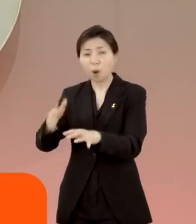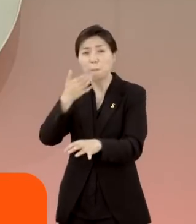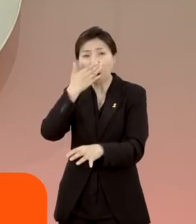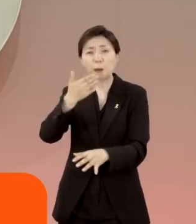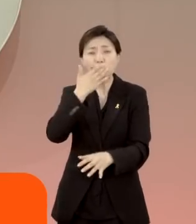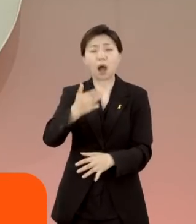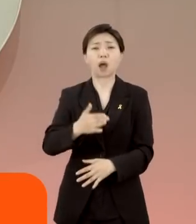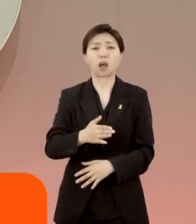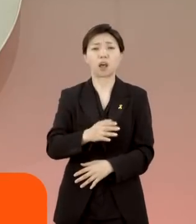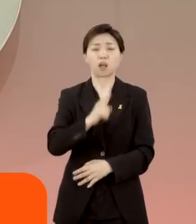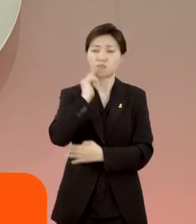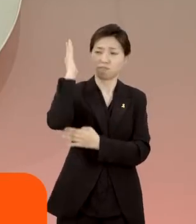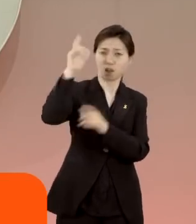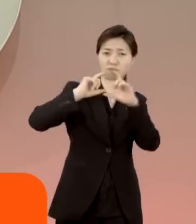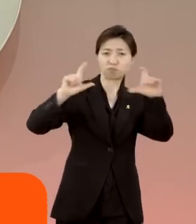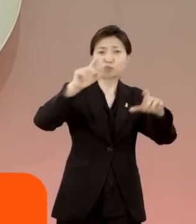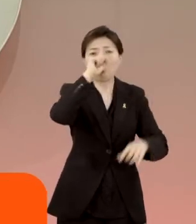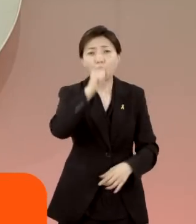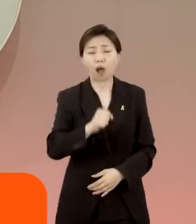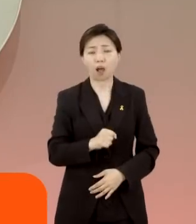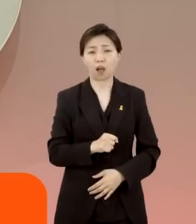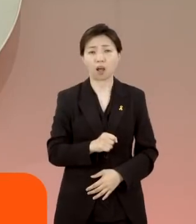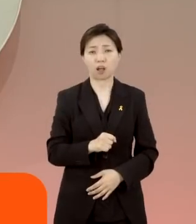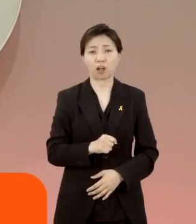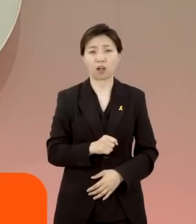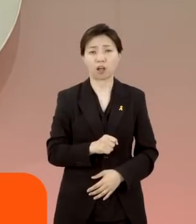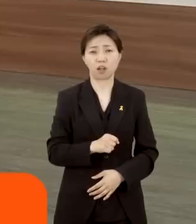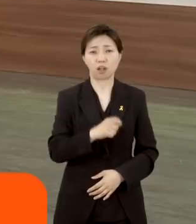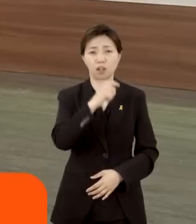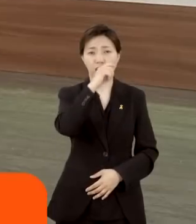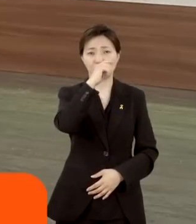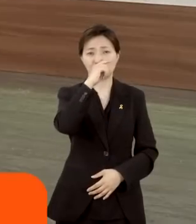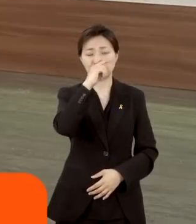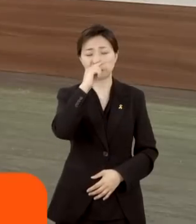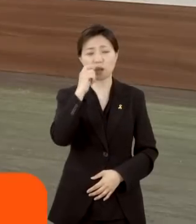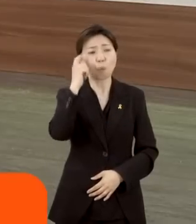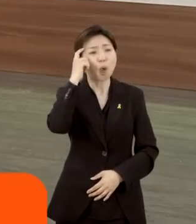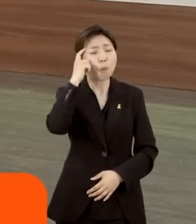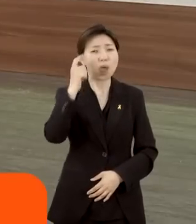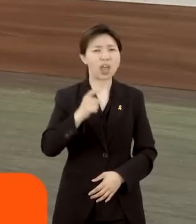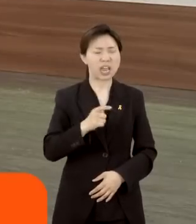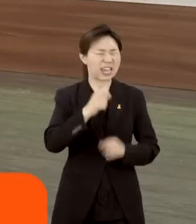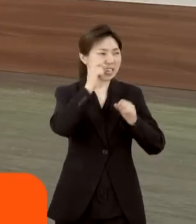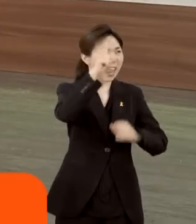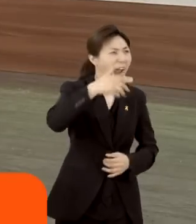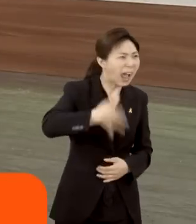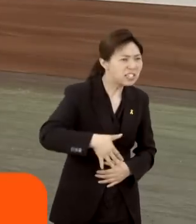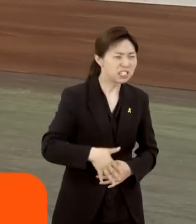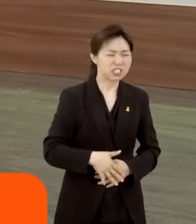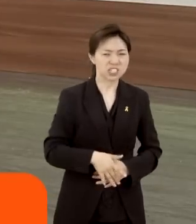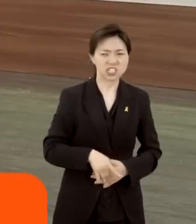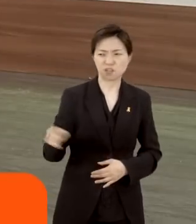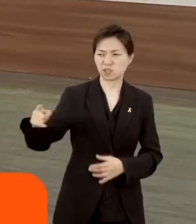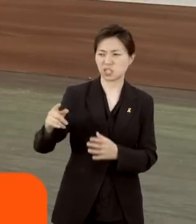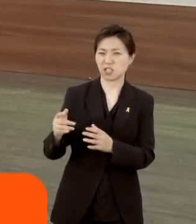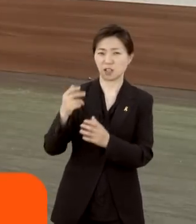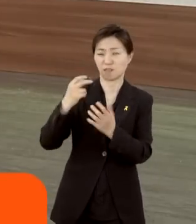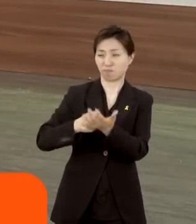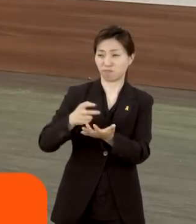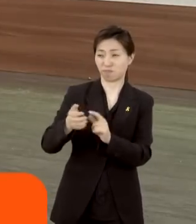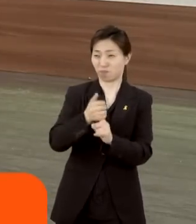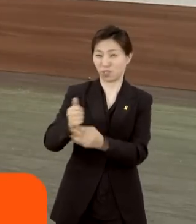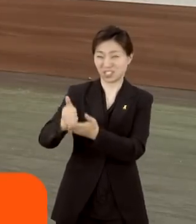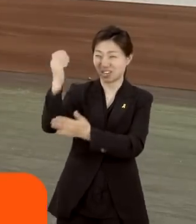삼겠습니다라고 하면 서로 속 편한데 이번에 깨닫지 못한 스님들은 대중